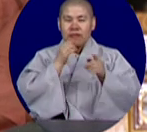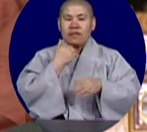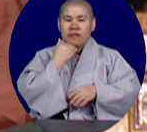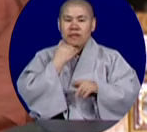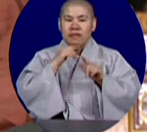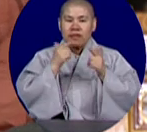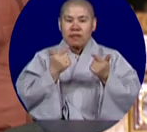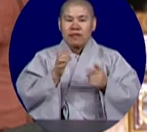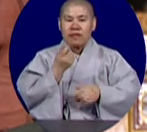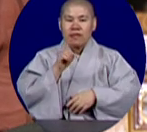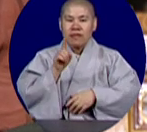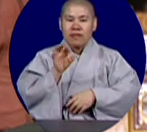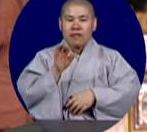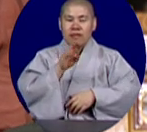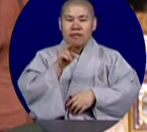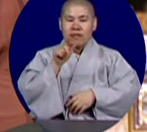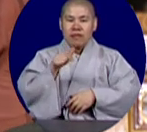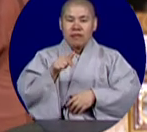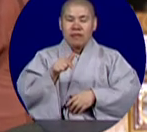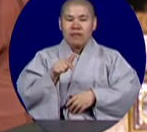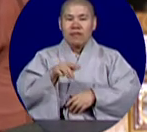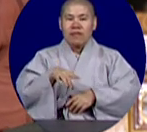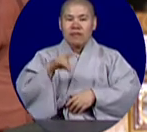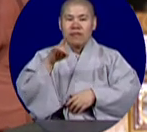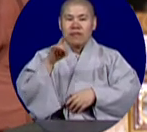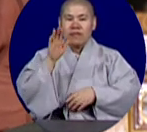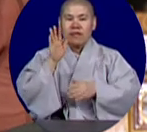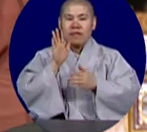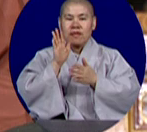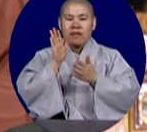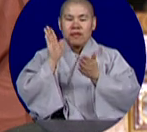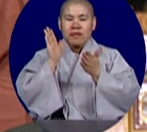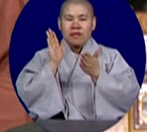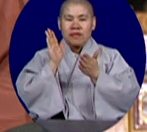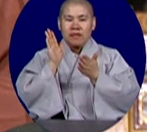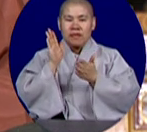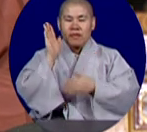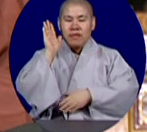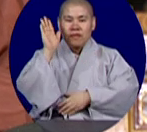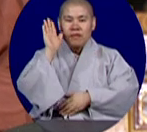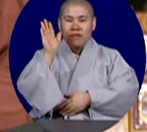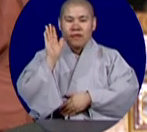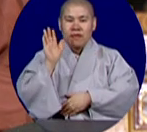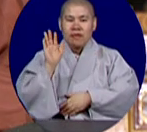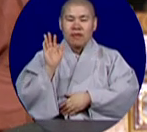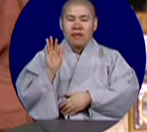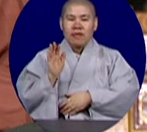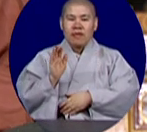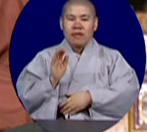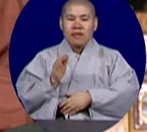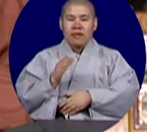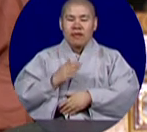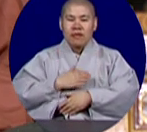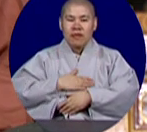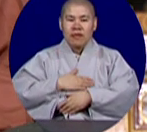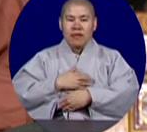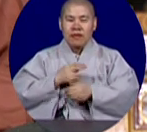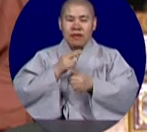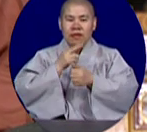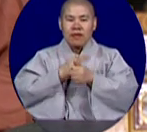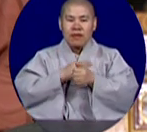아니라 황벽이 먼저 손바닥을 탁 들어서 자기 스승인